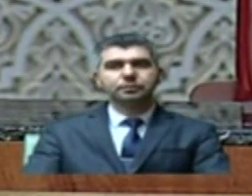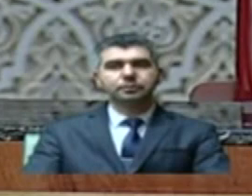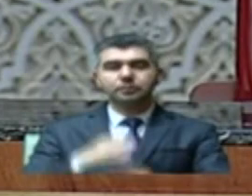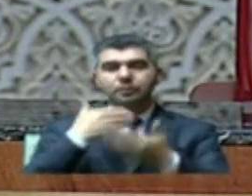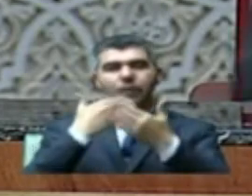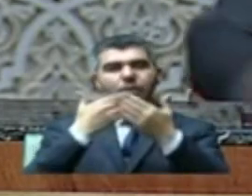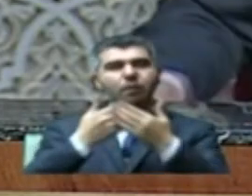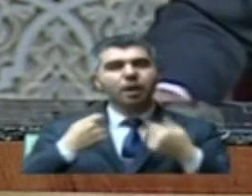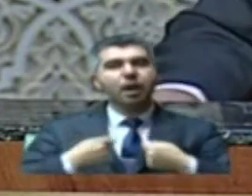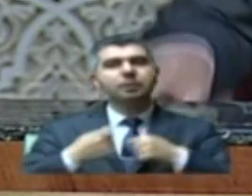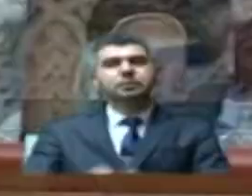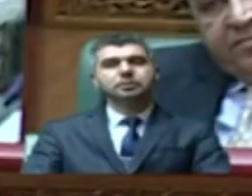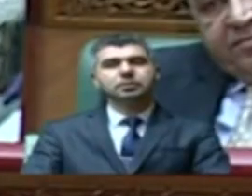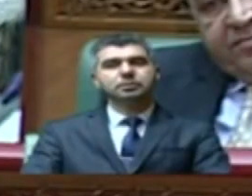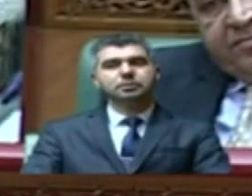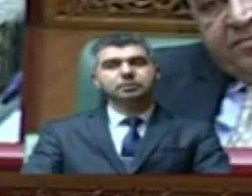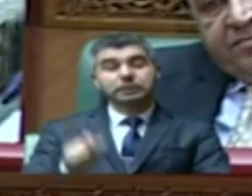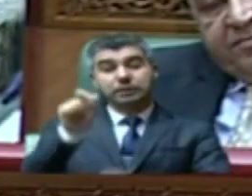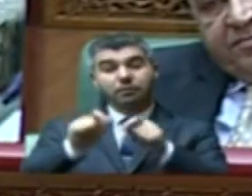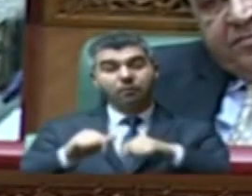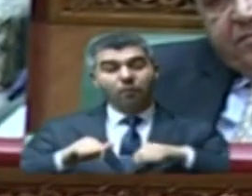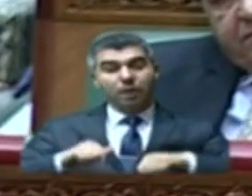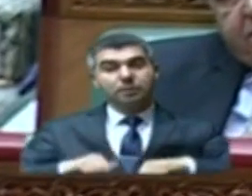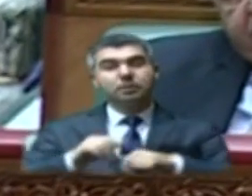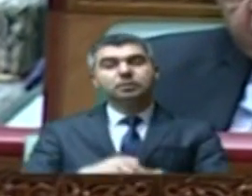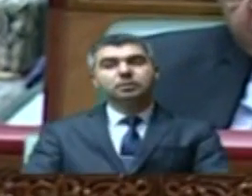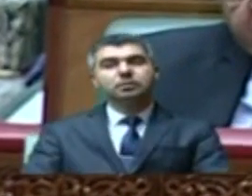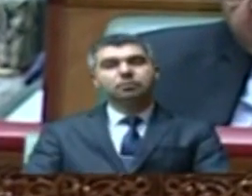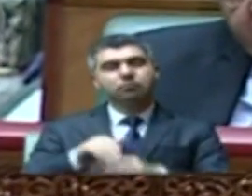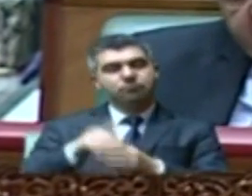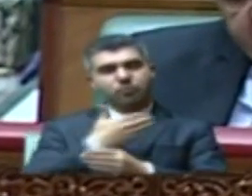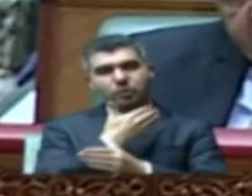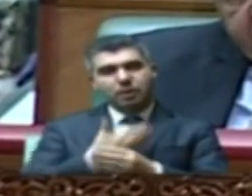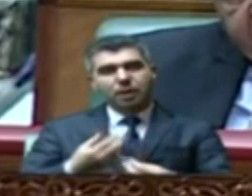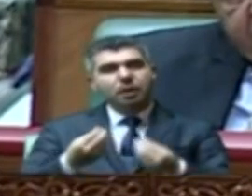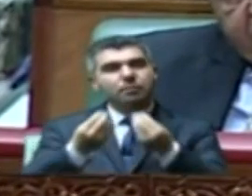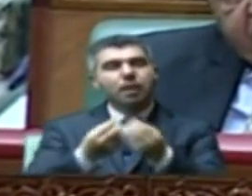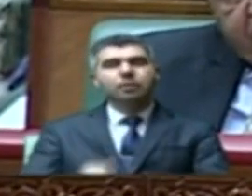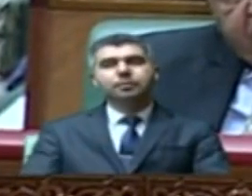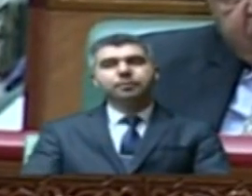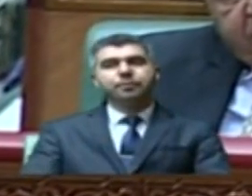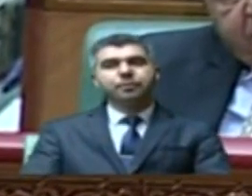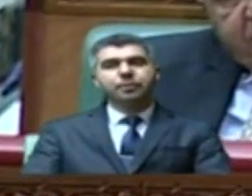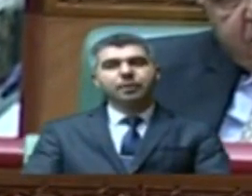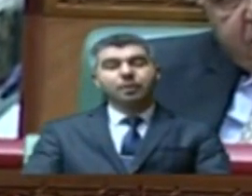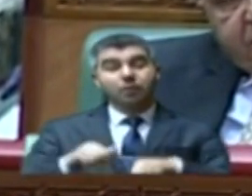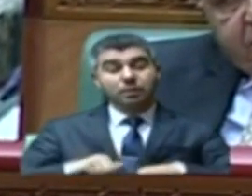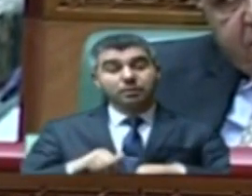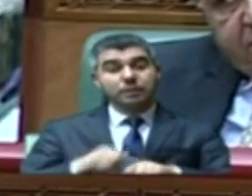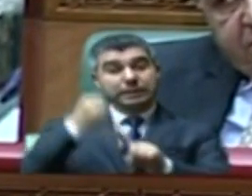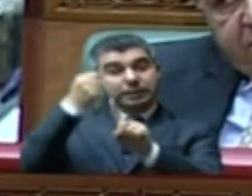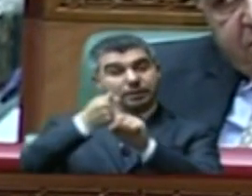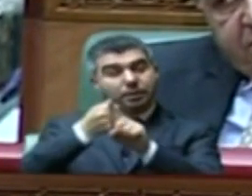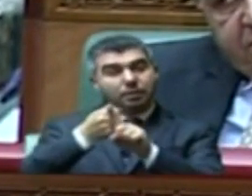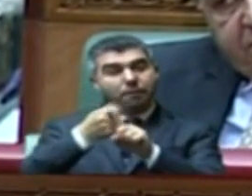السيد الرئيس، السيد الوزير، السادة الوزراء، السيدة والسادة المستشارين. السيد الوزير، طبعا بلادنا قامت